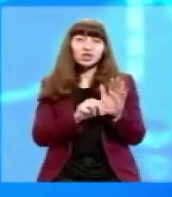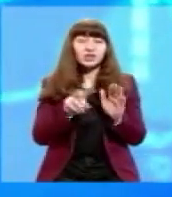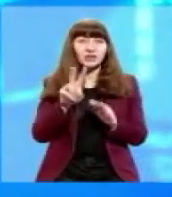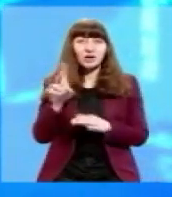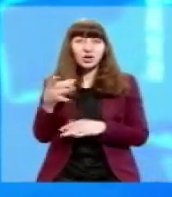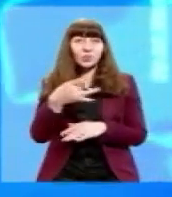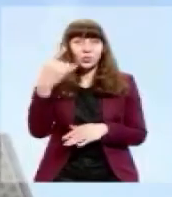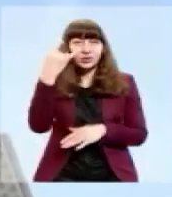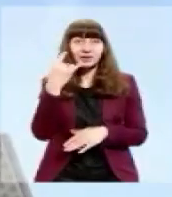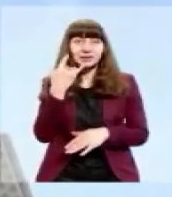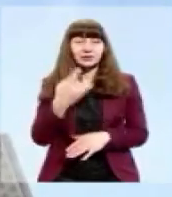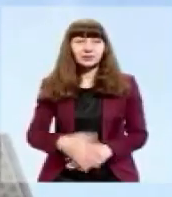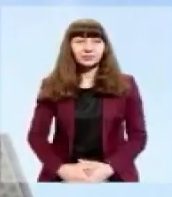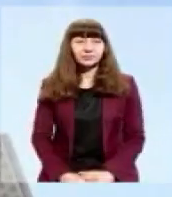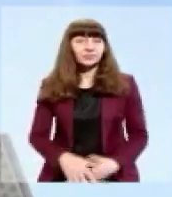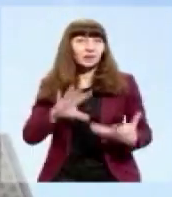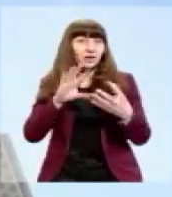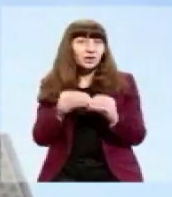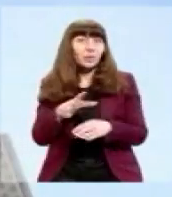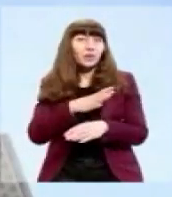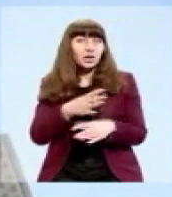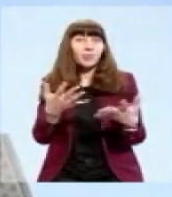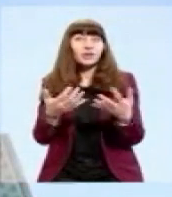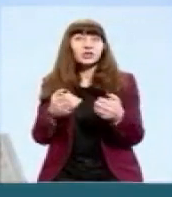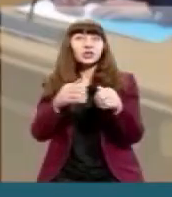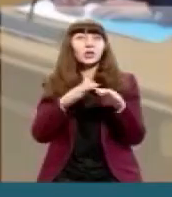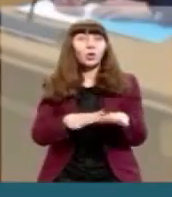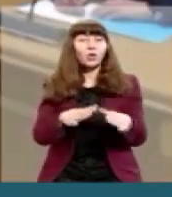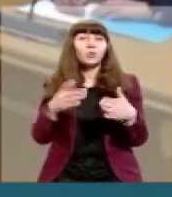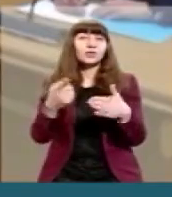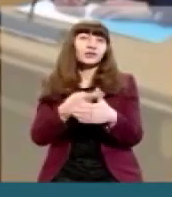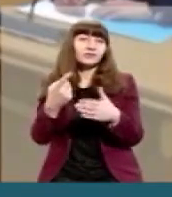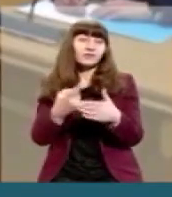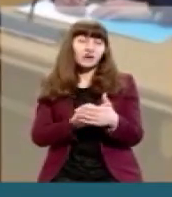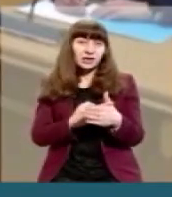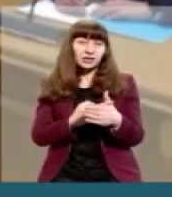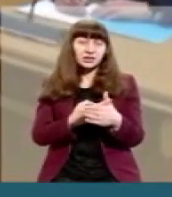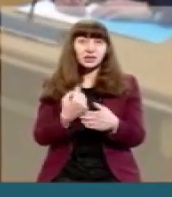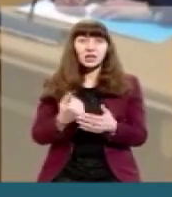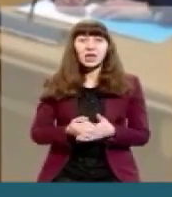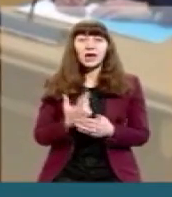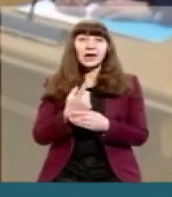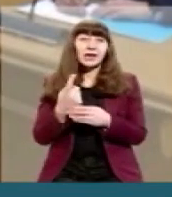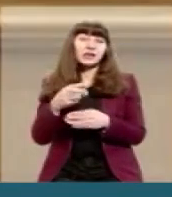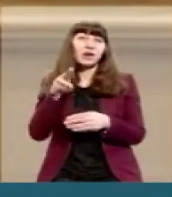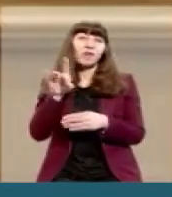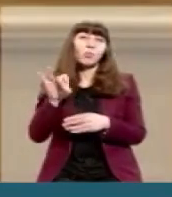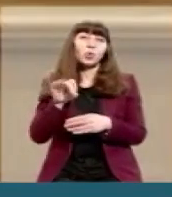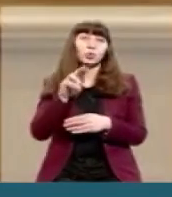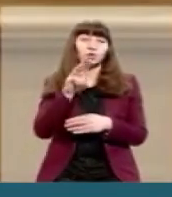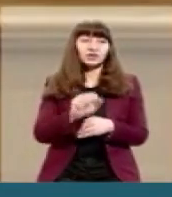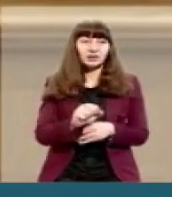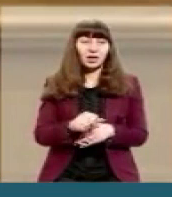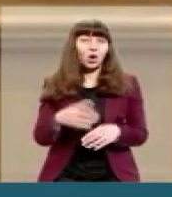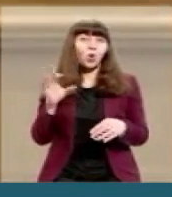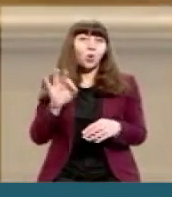Республики Казахстан. В результате было принято решение о признании отсутствующими правовых оснований для соблюдения закона о